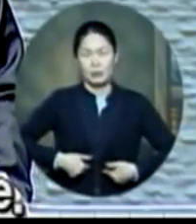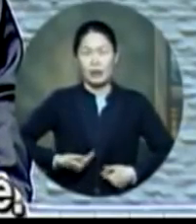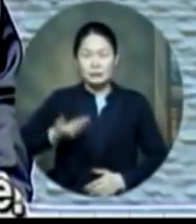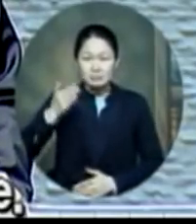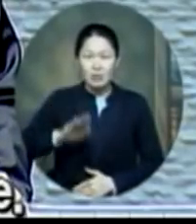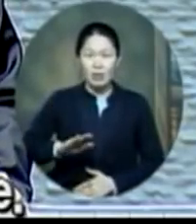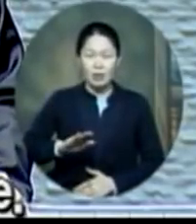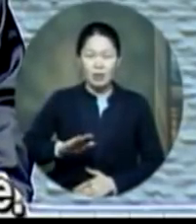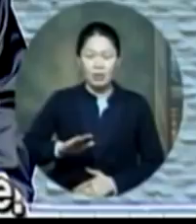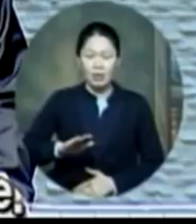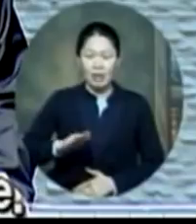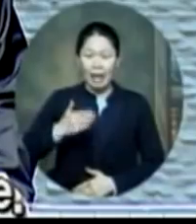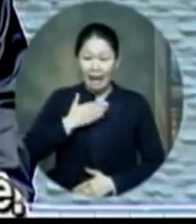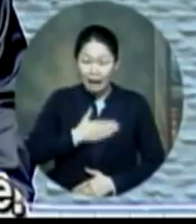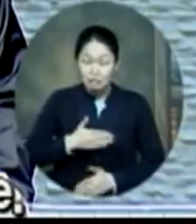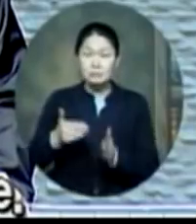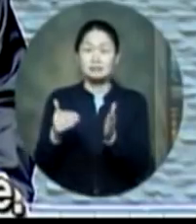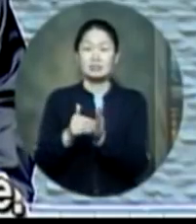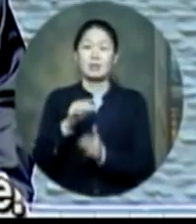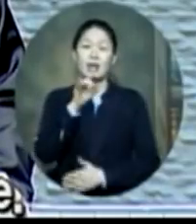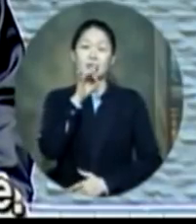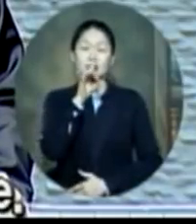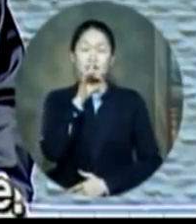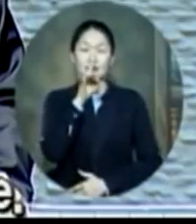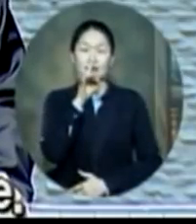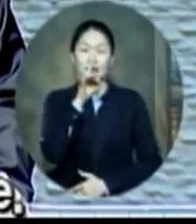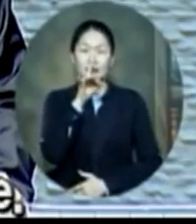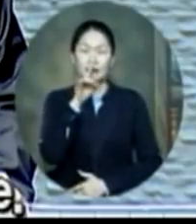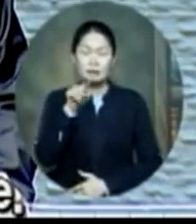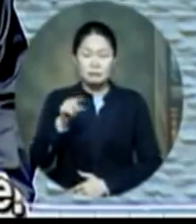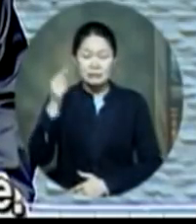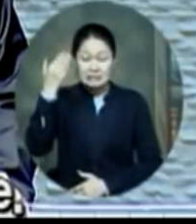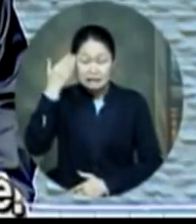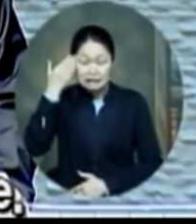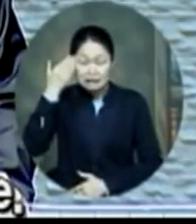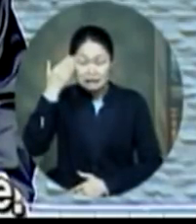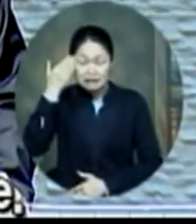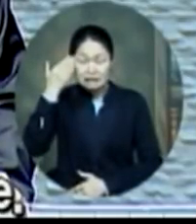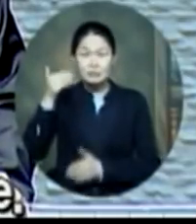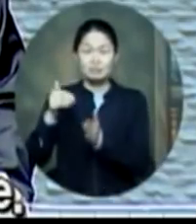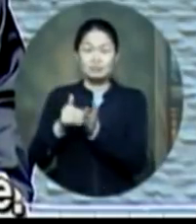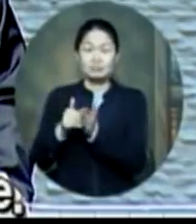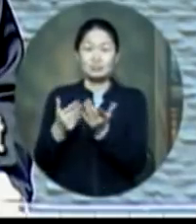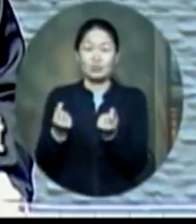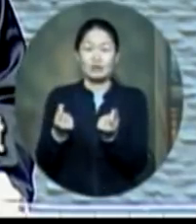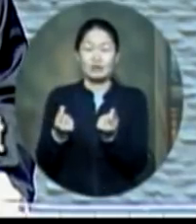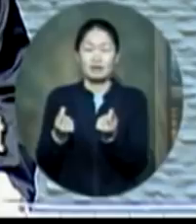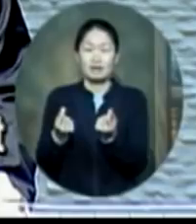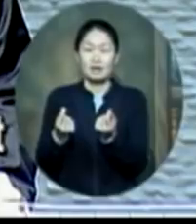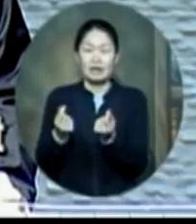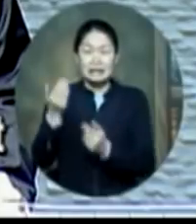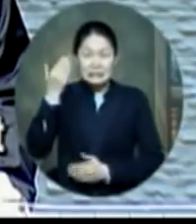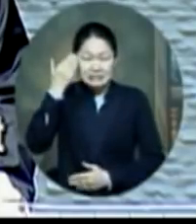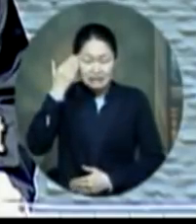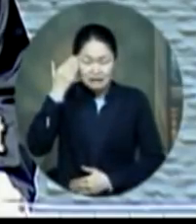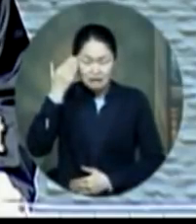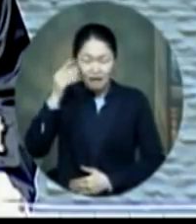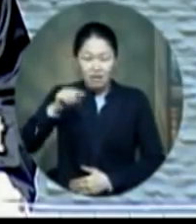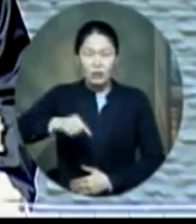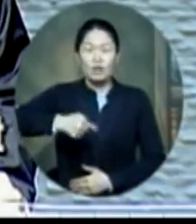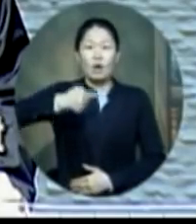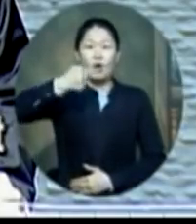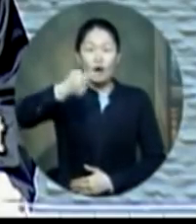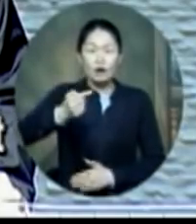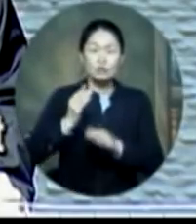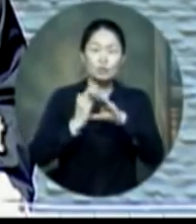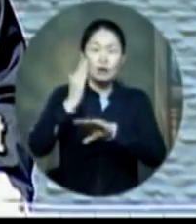그러나 거기서 그치면 안 돼요. 그건 지식에 머무르는 겁니다. 거기서 하나 더 가야 되는데 그게